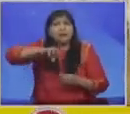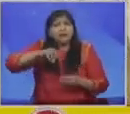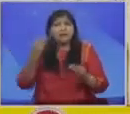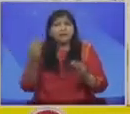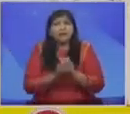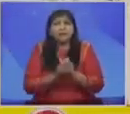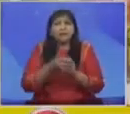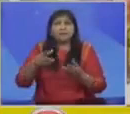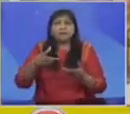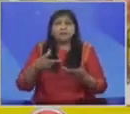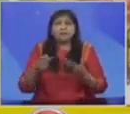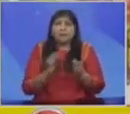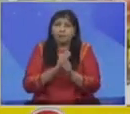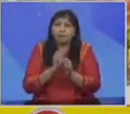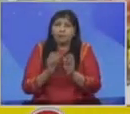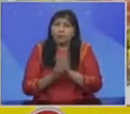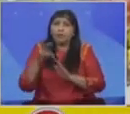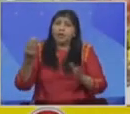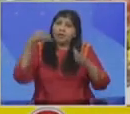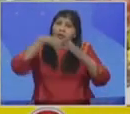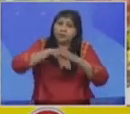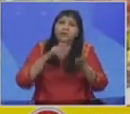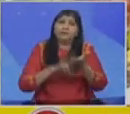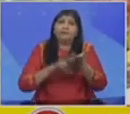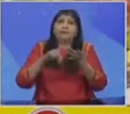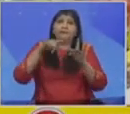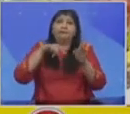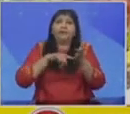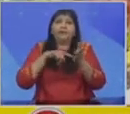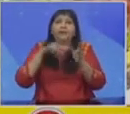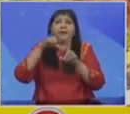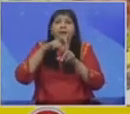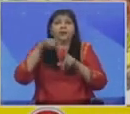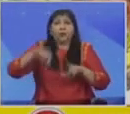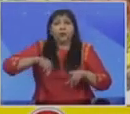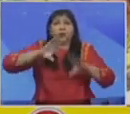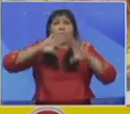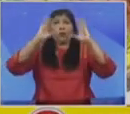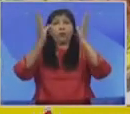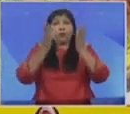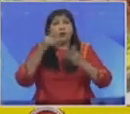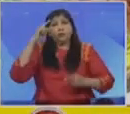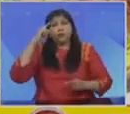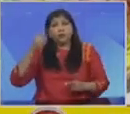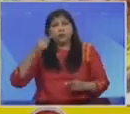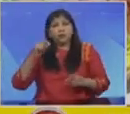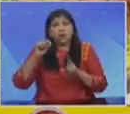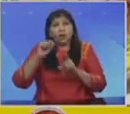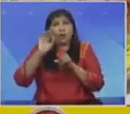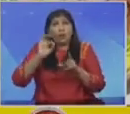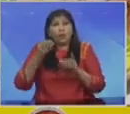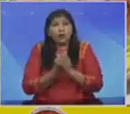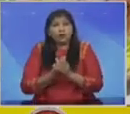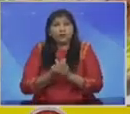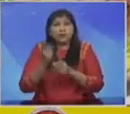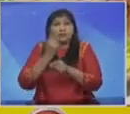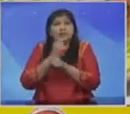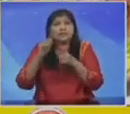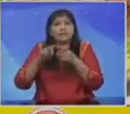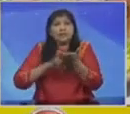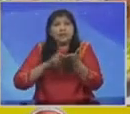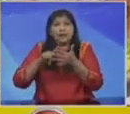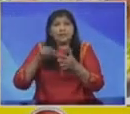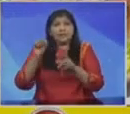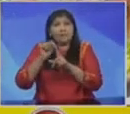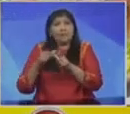विटामिन डी से युक्त है। इसी महीने उन्हें वर्ल्ड इंटेलेक्चुअल प्रॉपर्टी ऑर्गेनाइजेशन जिनेवा से पेटेंट भी